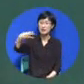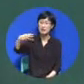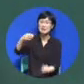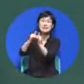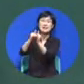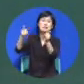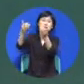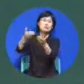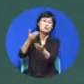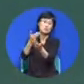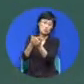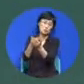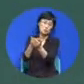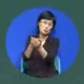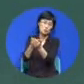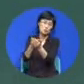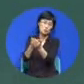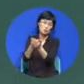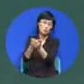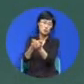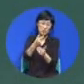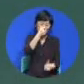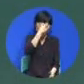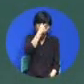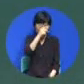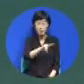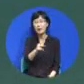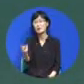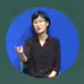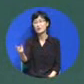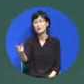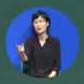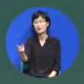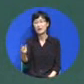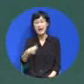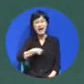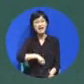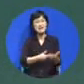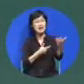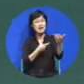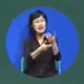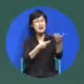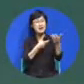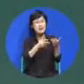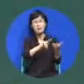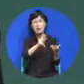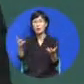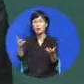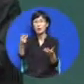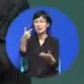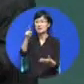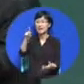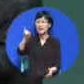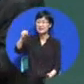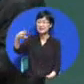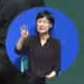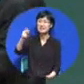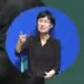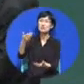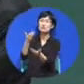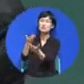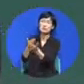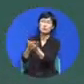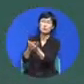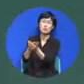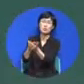Nazarite. 바뀌는 순간입니다. That was the moment her prayer changed. And something amazing happened. 여러분이